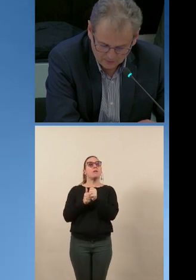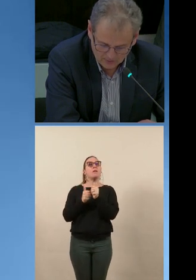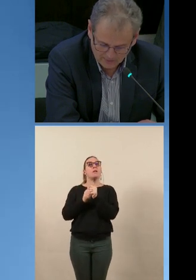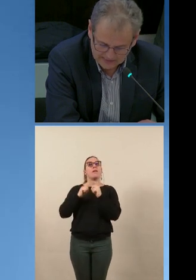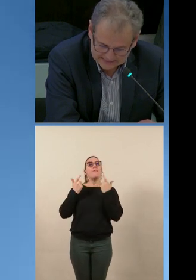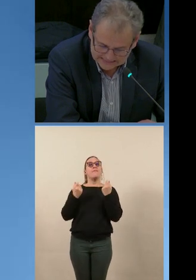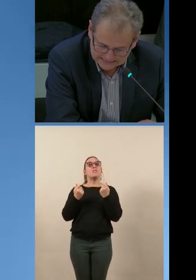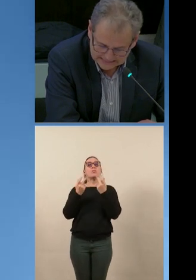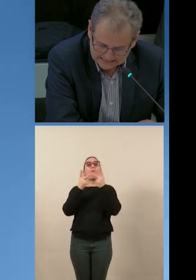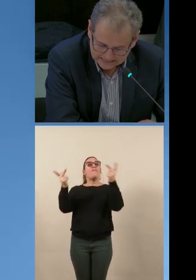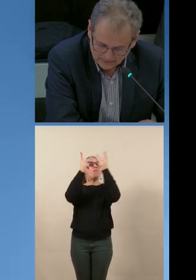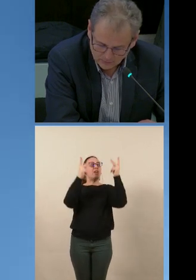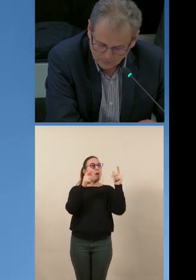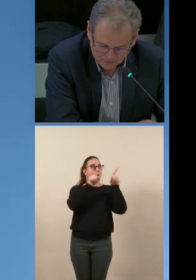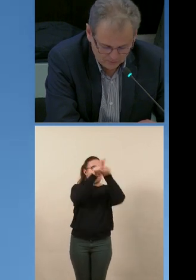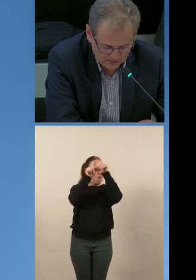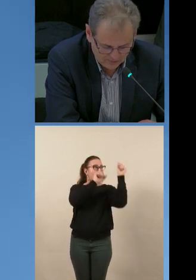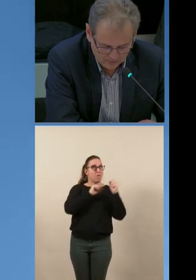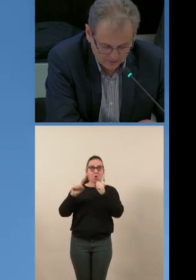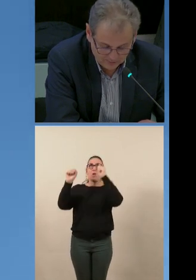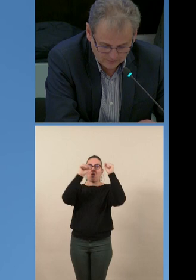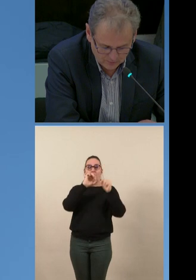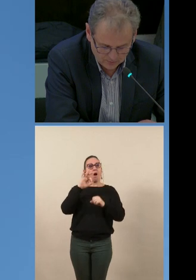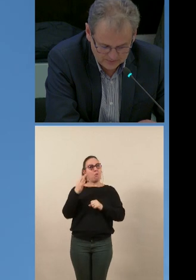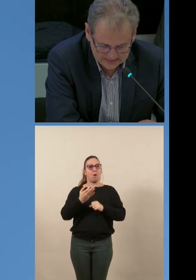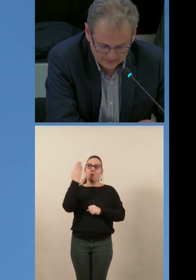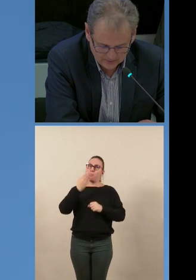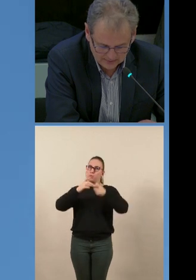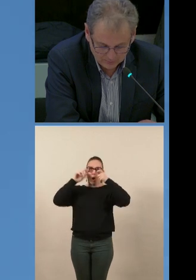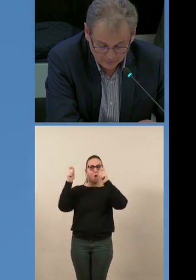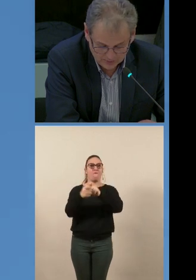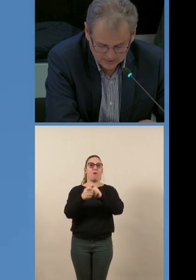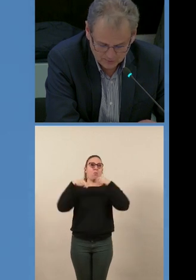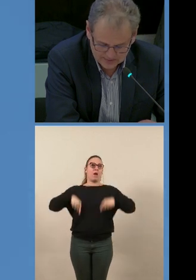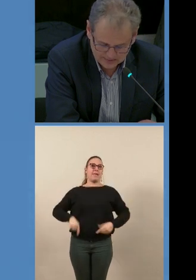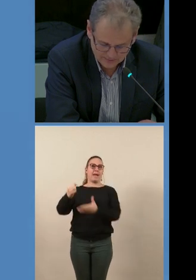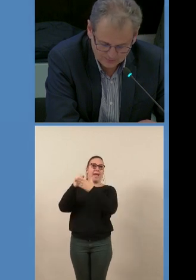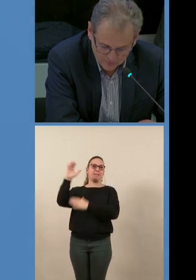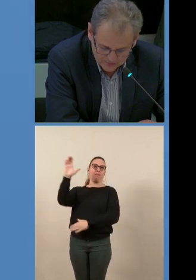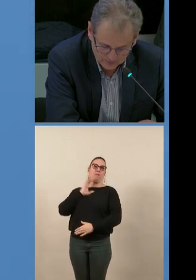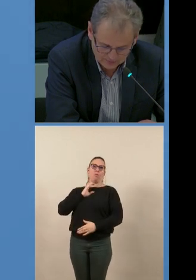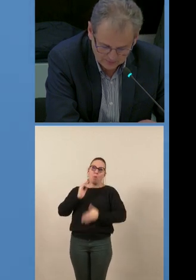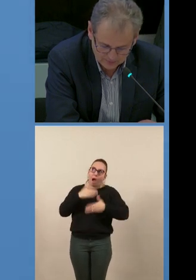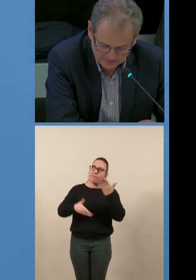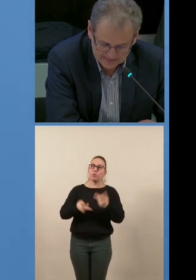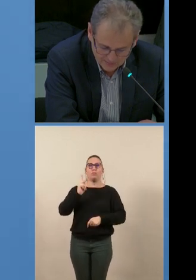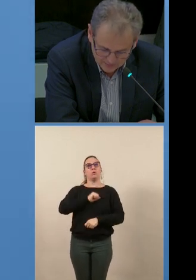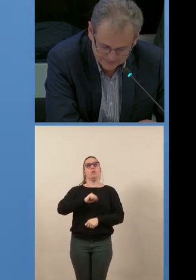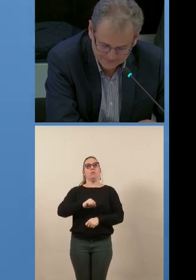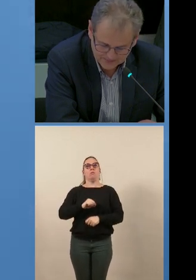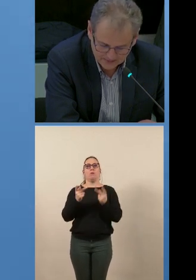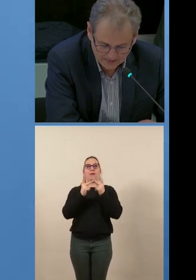de de grande ville nous pensons qu'il faut une réforme de de ces aides de l'État pour que les les choses avancent plus notamment pour les